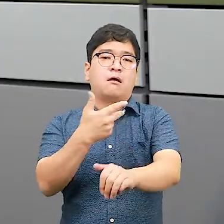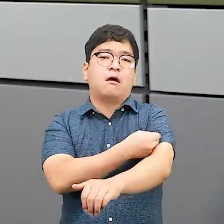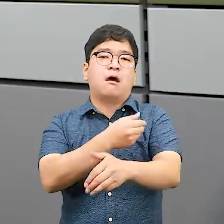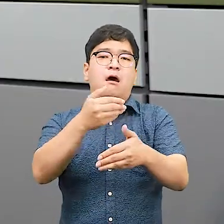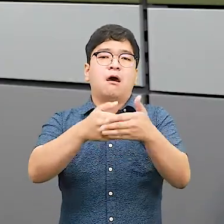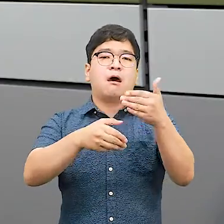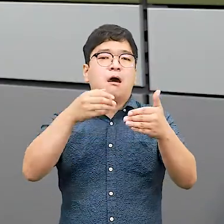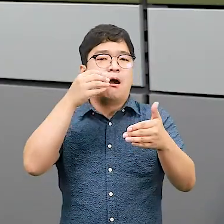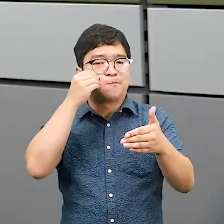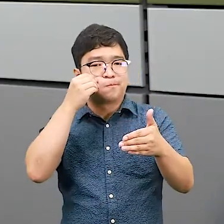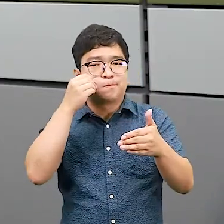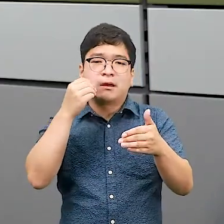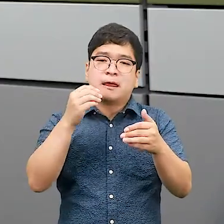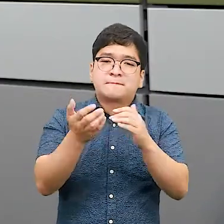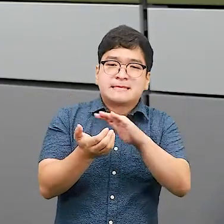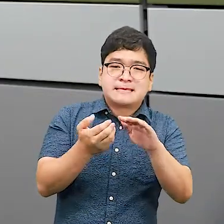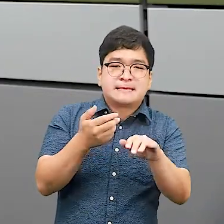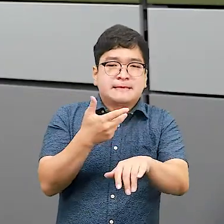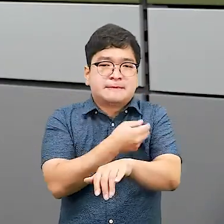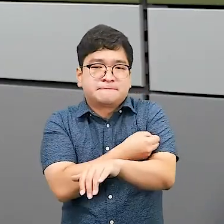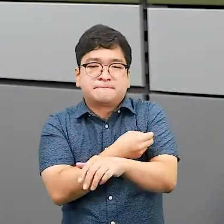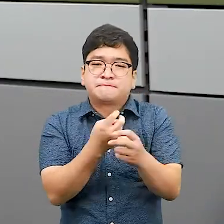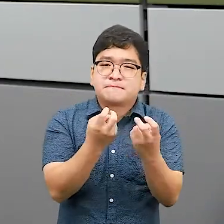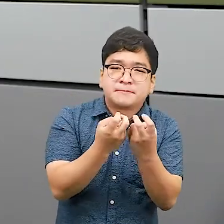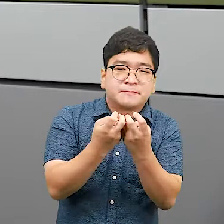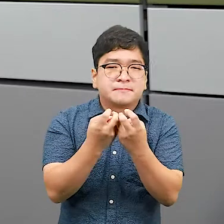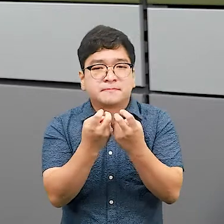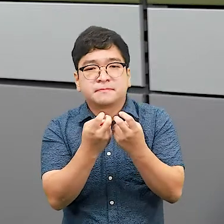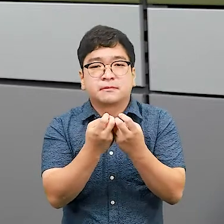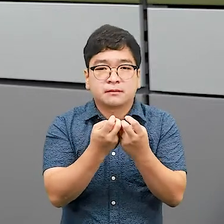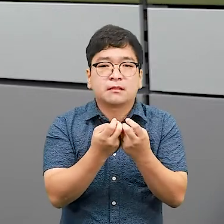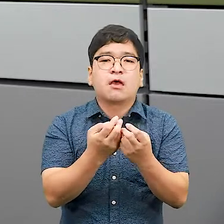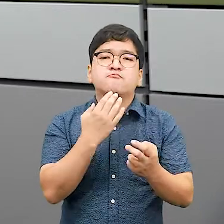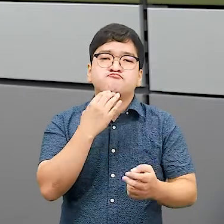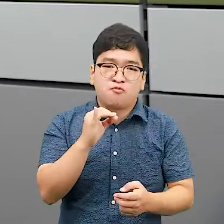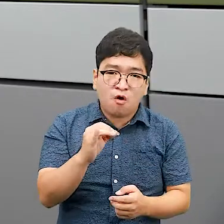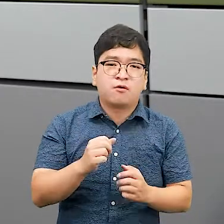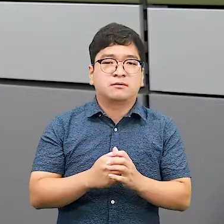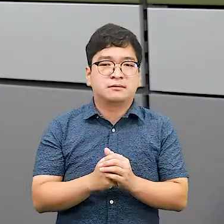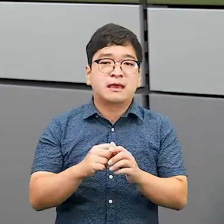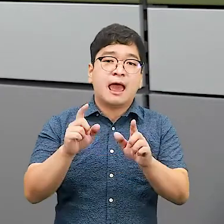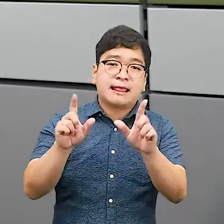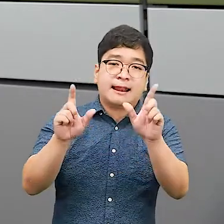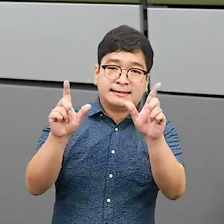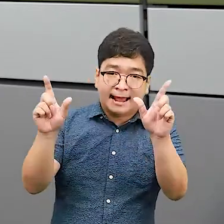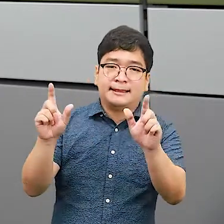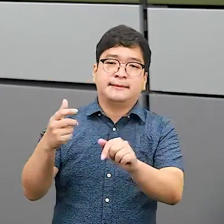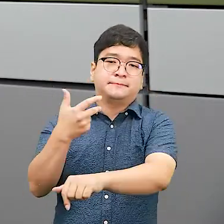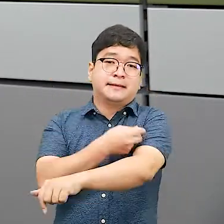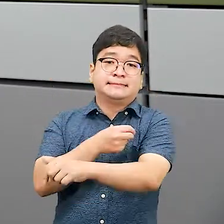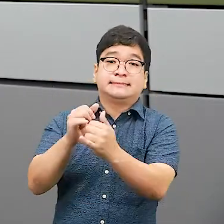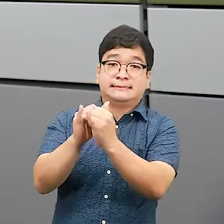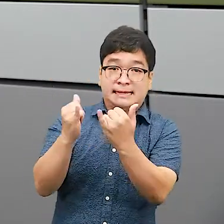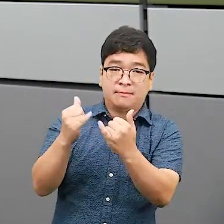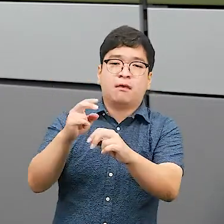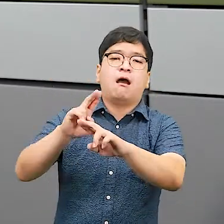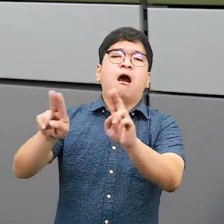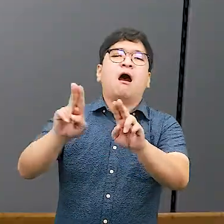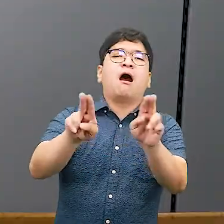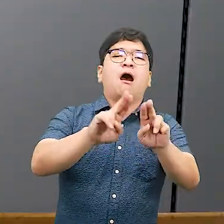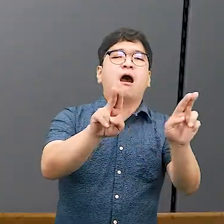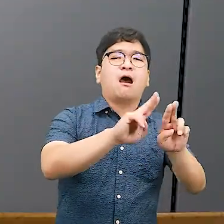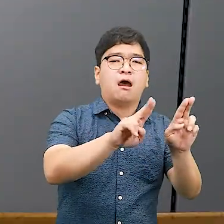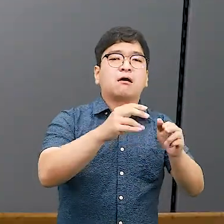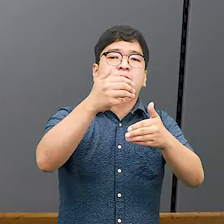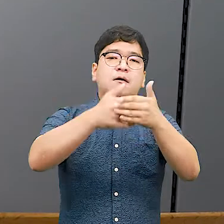이렇게 좀 잔여 백신을 미리 맞는 방법은 없는 건지. 그러니까 이제 물론 그런 게 이제 그날그날